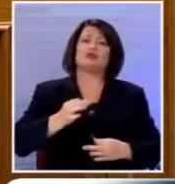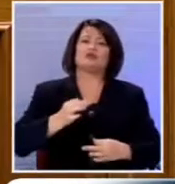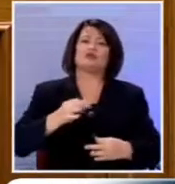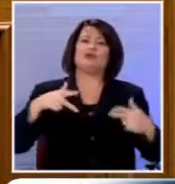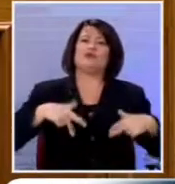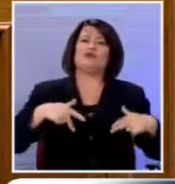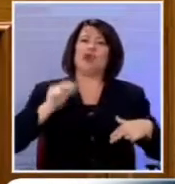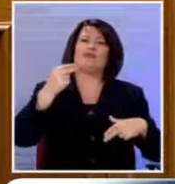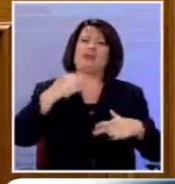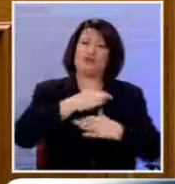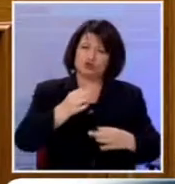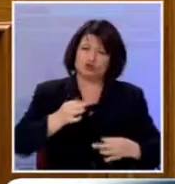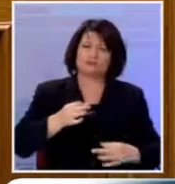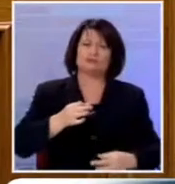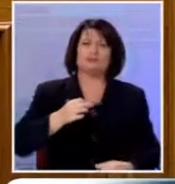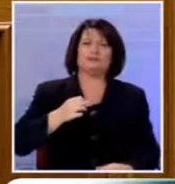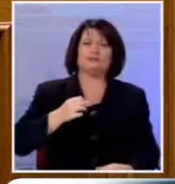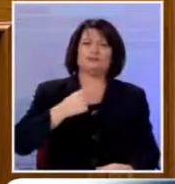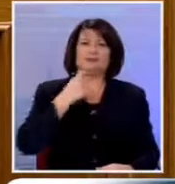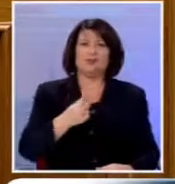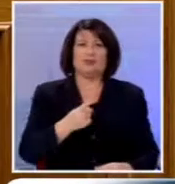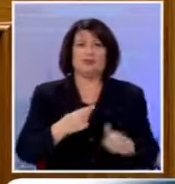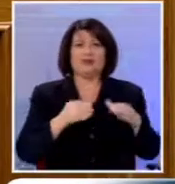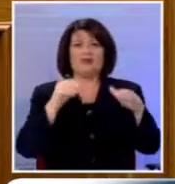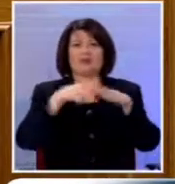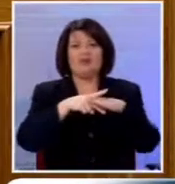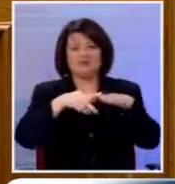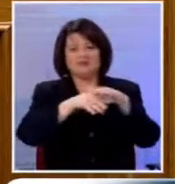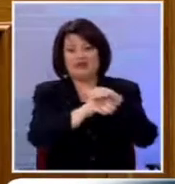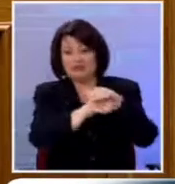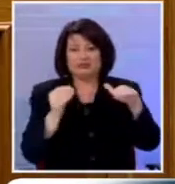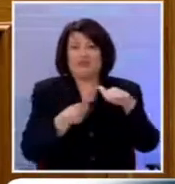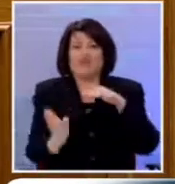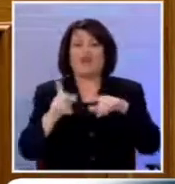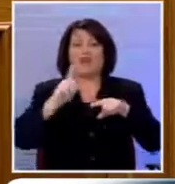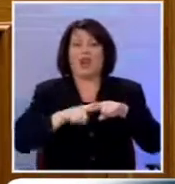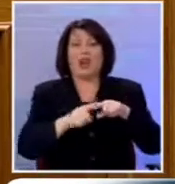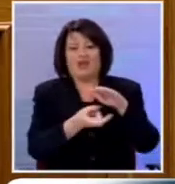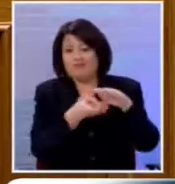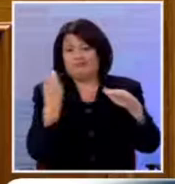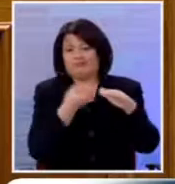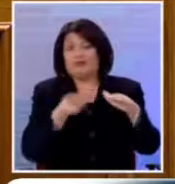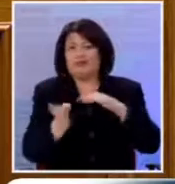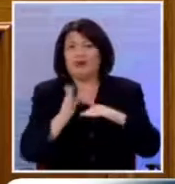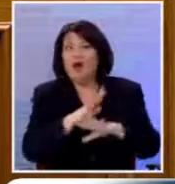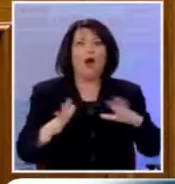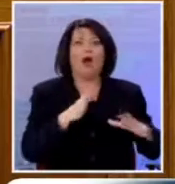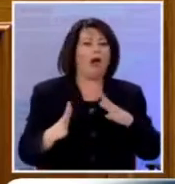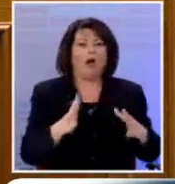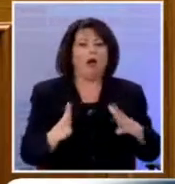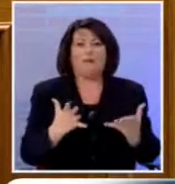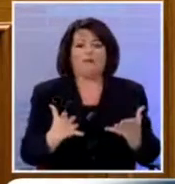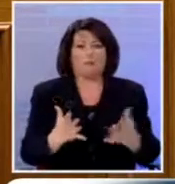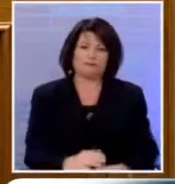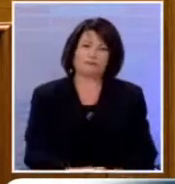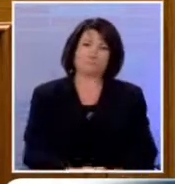ο κοινοβουλευτικός εκπρόσωπος. Θα αποσύρω τα χρήματά μου, θα φύγω από την Ελλάδα. Ο απόλυτος πανικός.